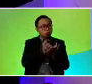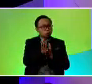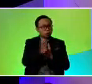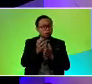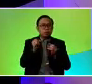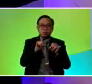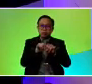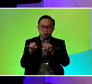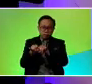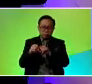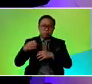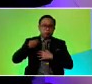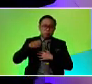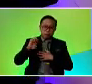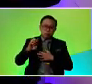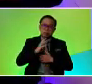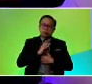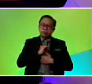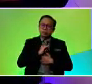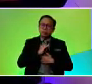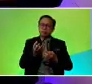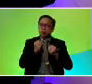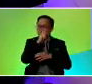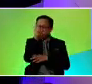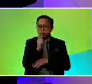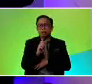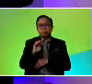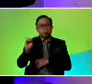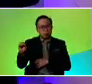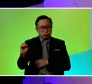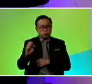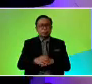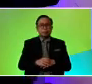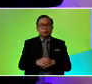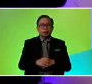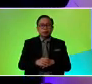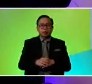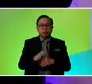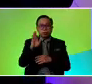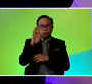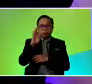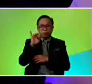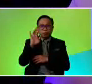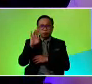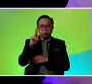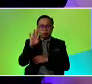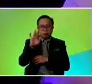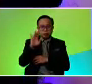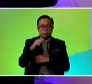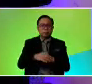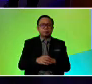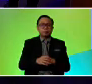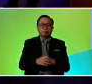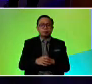jenis ekspektasi saya tanya murid saya lah oke saya tanya Fikri ah Fikri